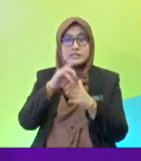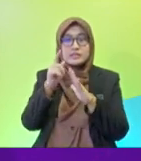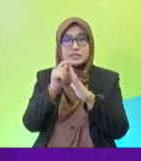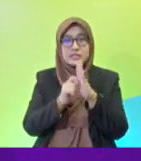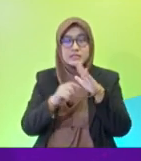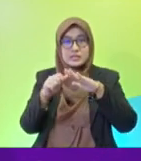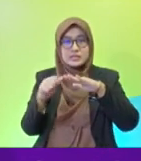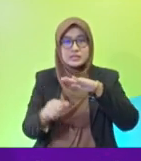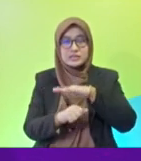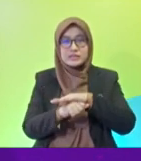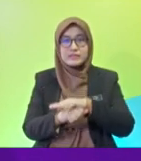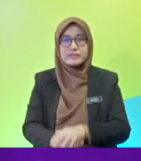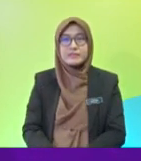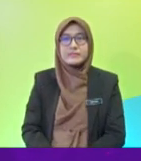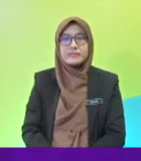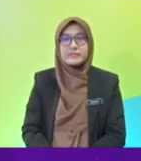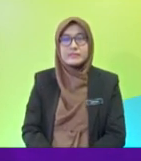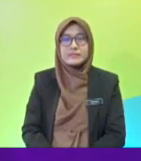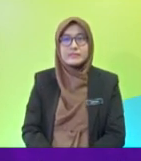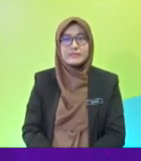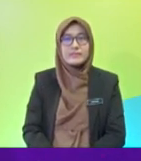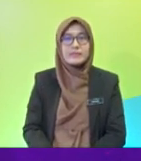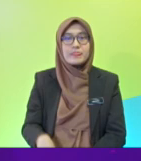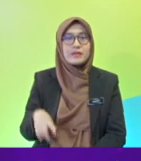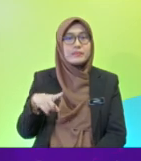Mbak ceria dan kuman tidak dapat